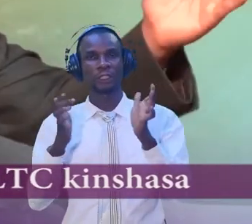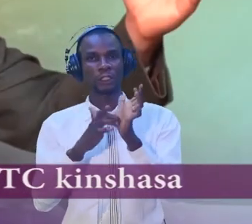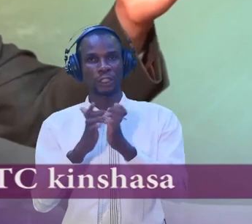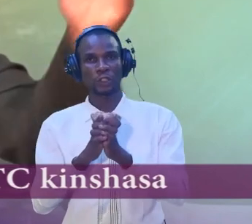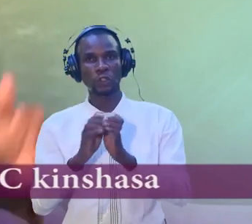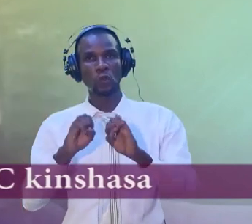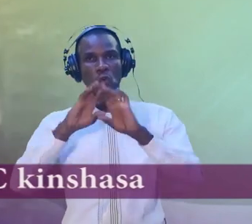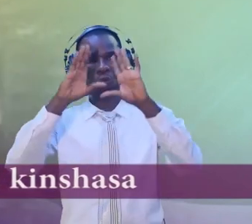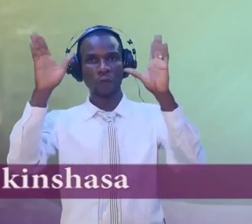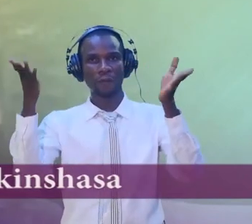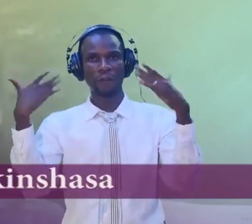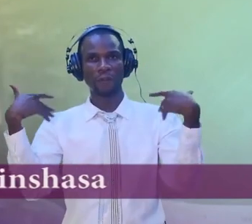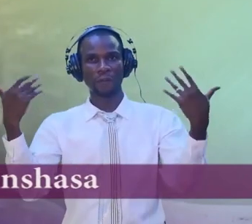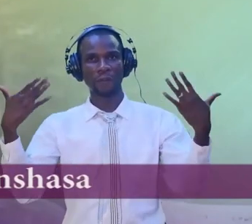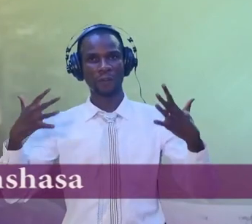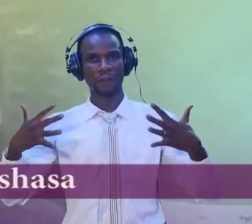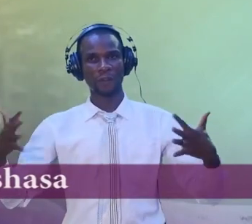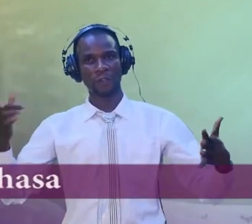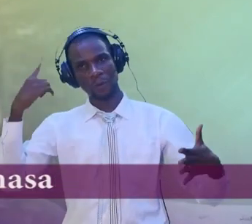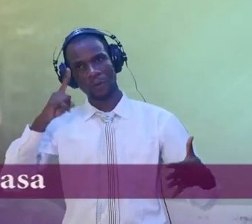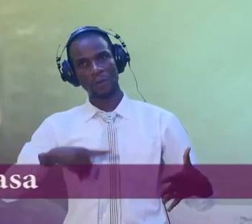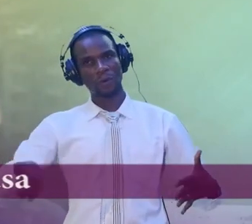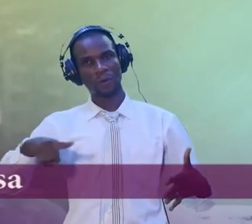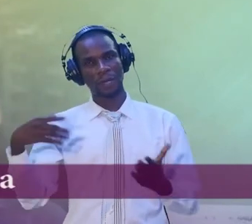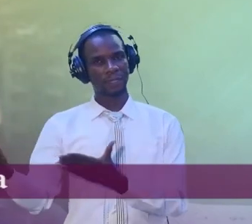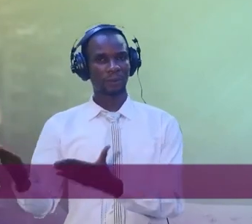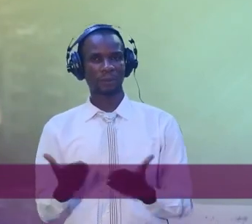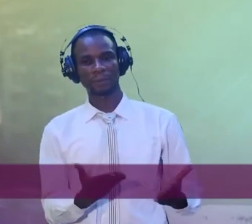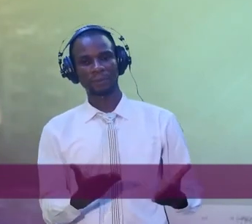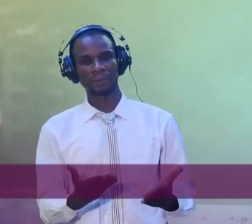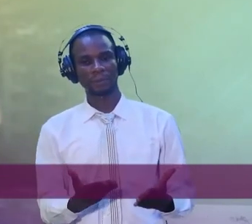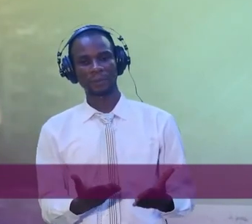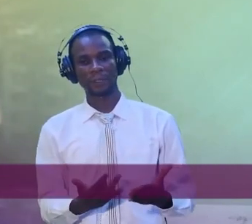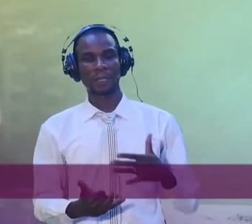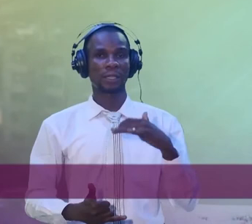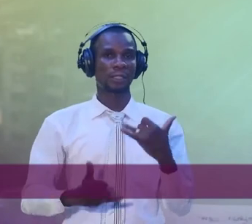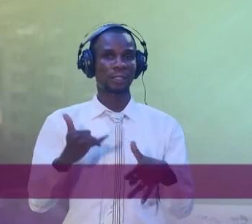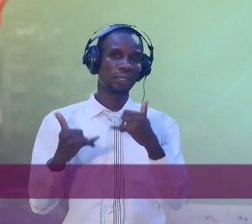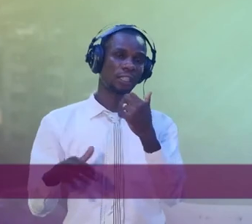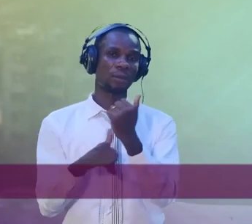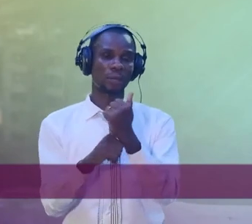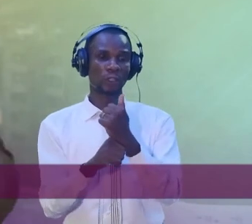Ndio. Yesu ananyosha mkono ili akukaribishe.